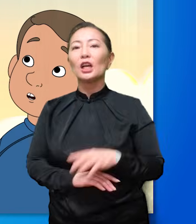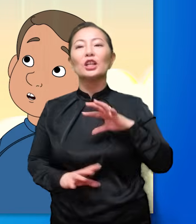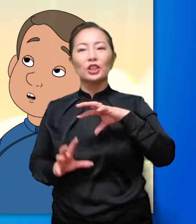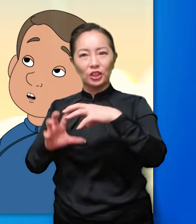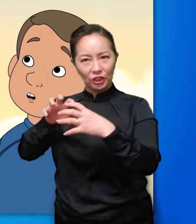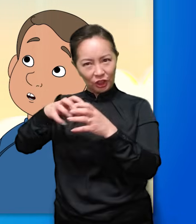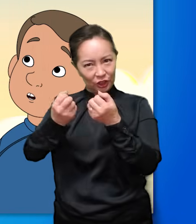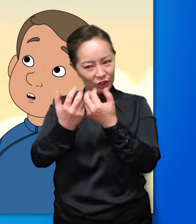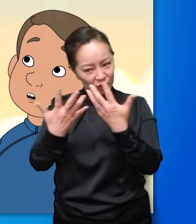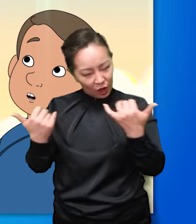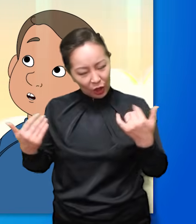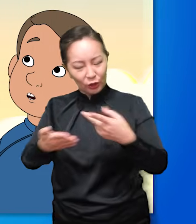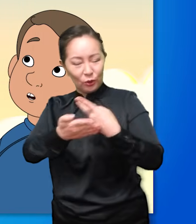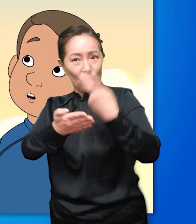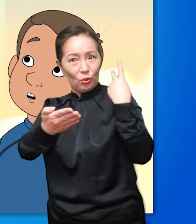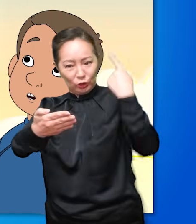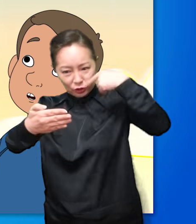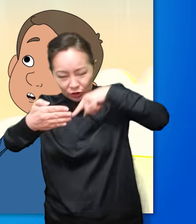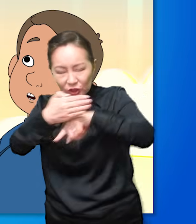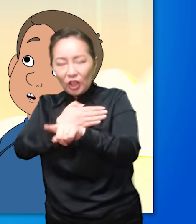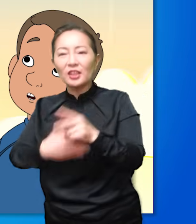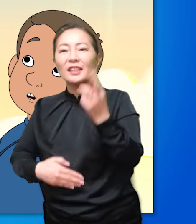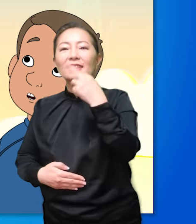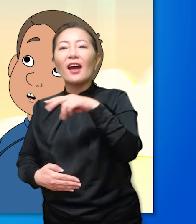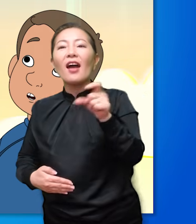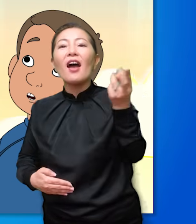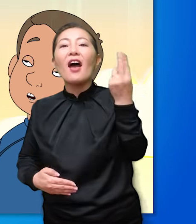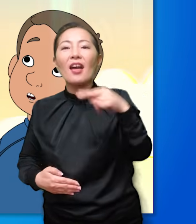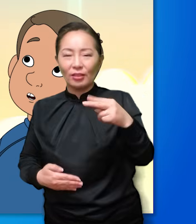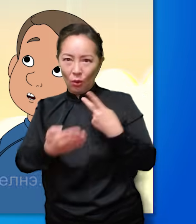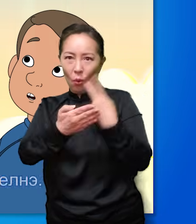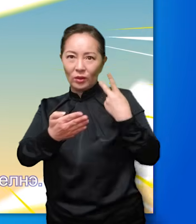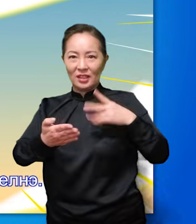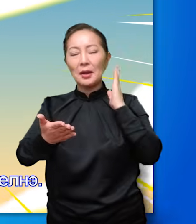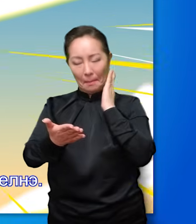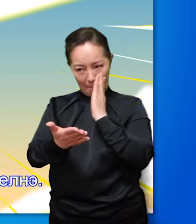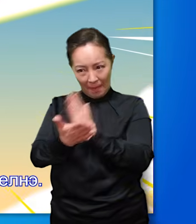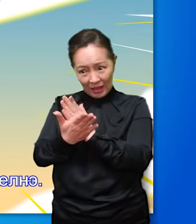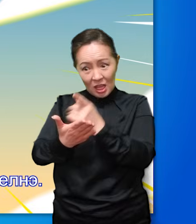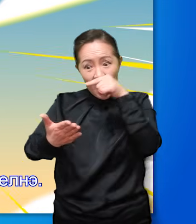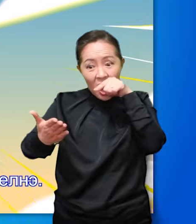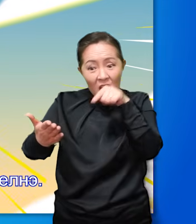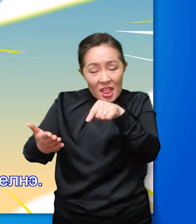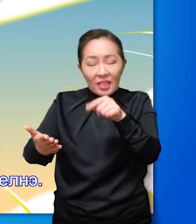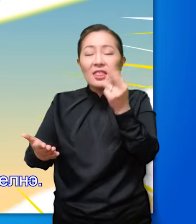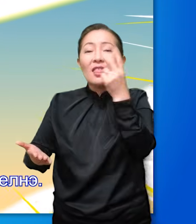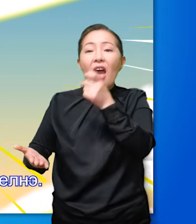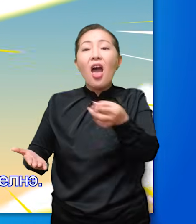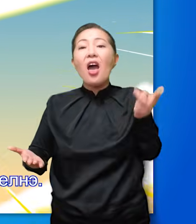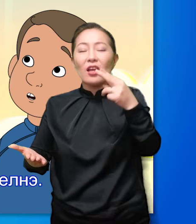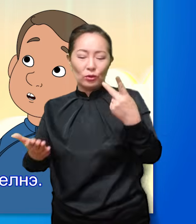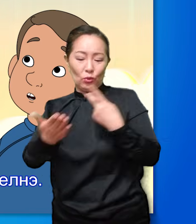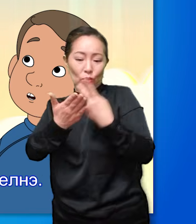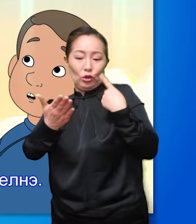Дэлхийн түмэн үлгэр дунд дээд үлгэр гэж байдаг. Дээд үлгэрийг олж